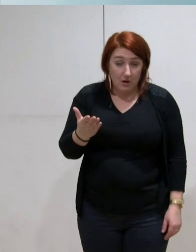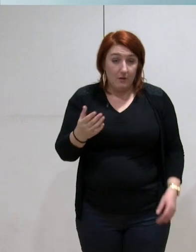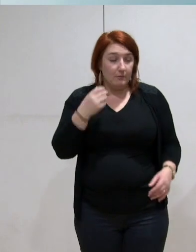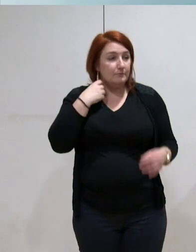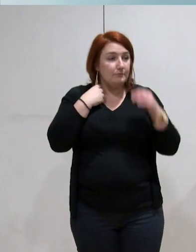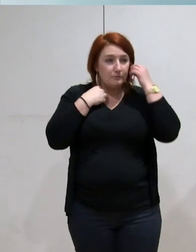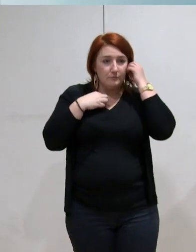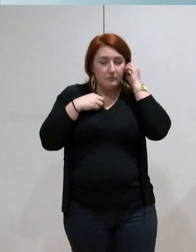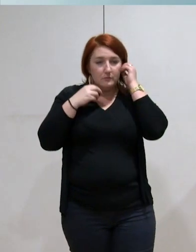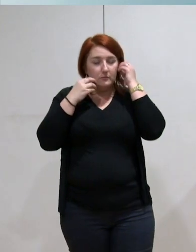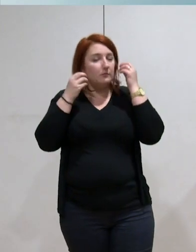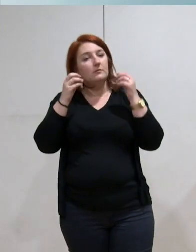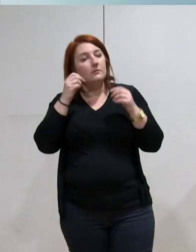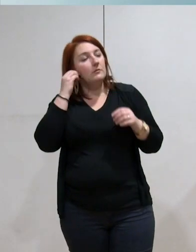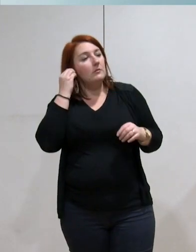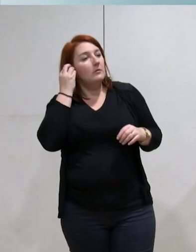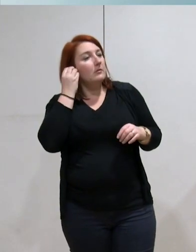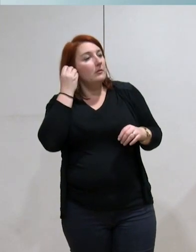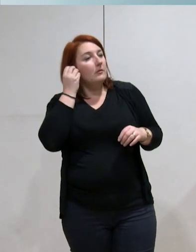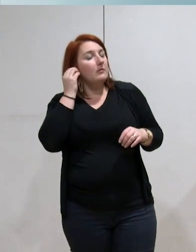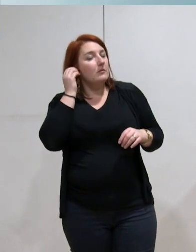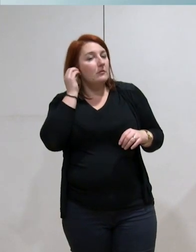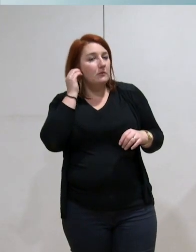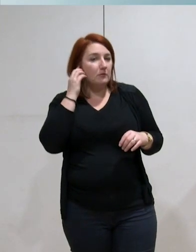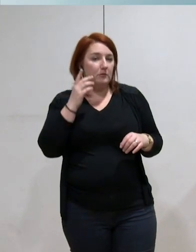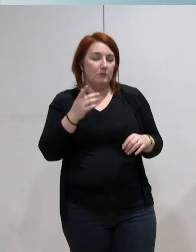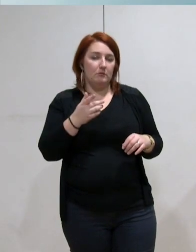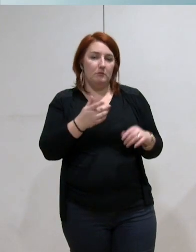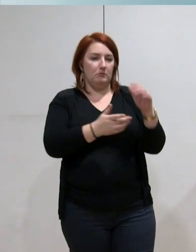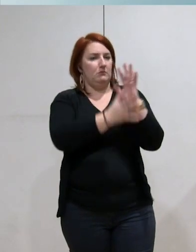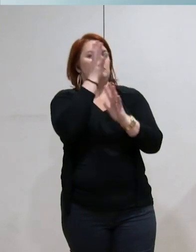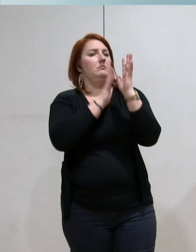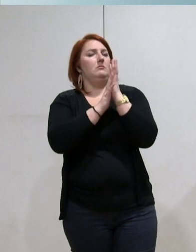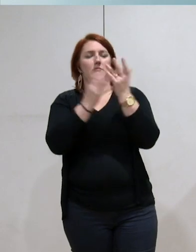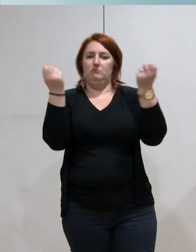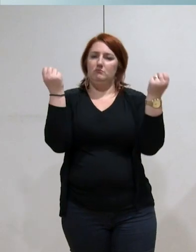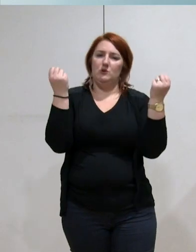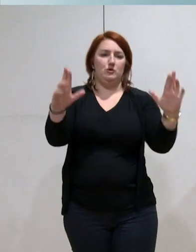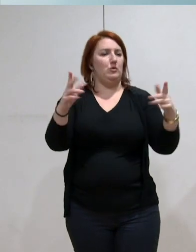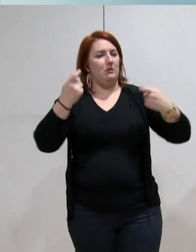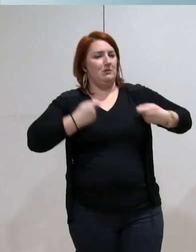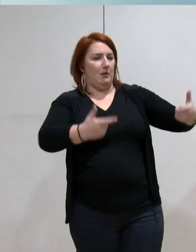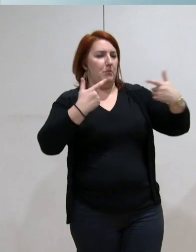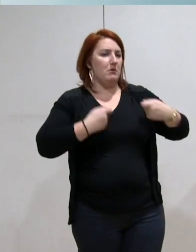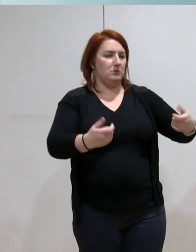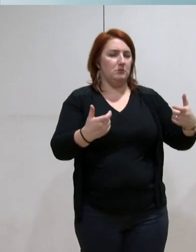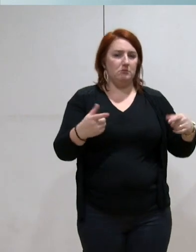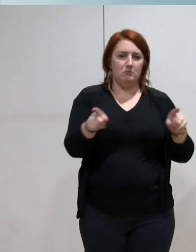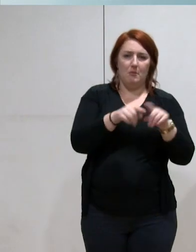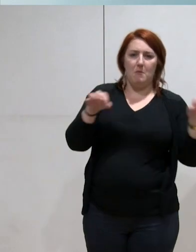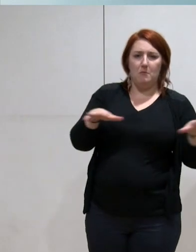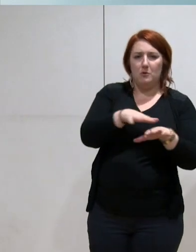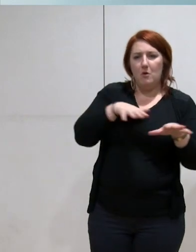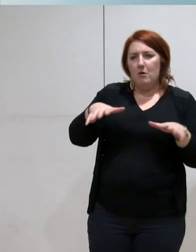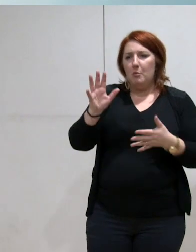oppose d'un côté une dépense sûre ferme et des économies